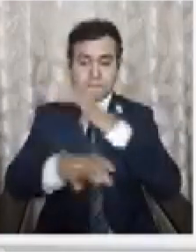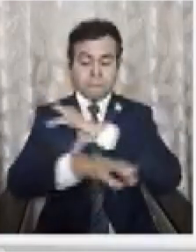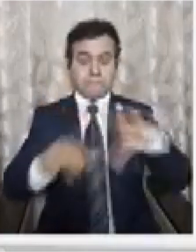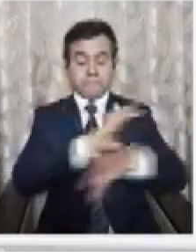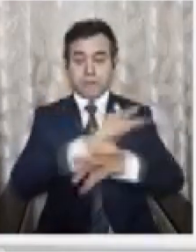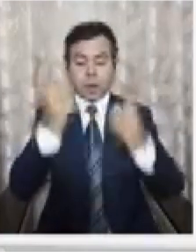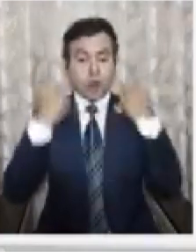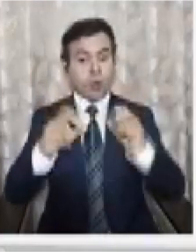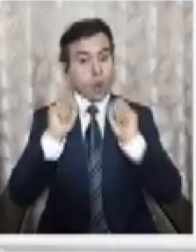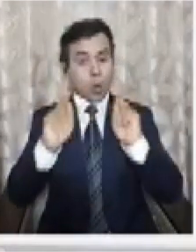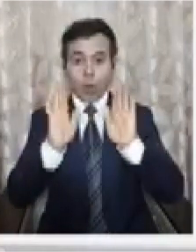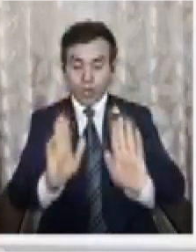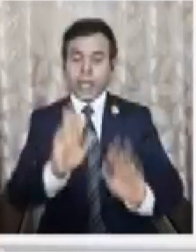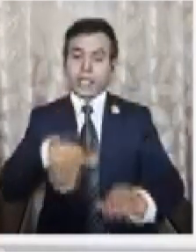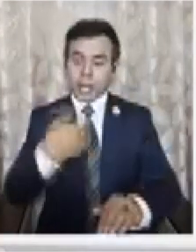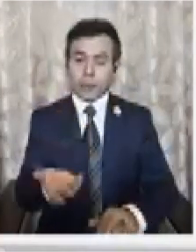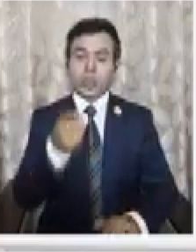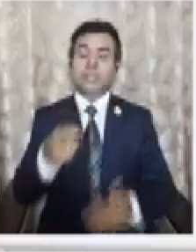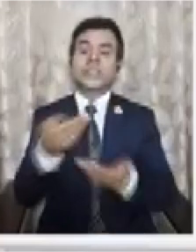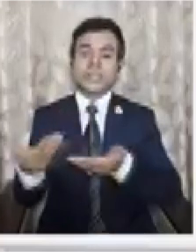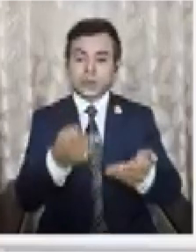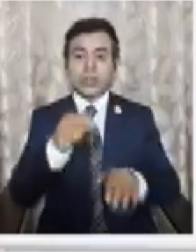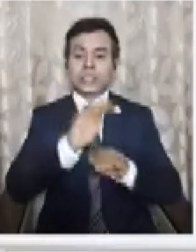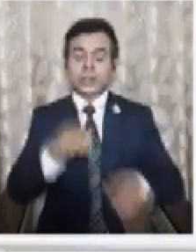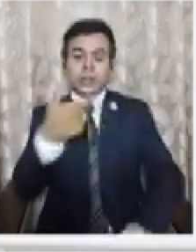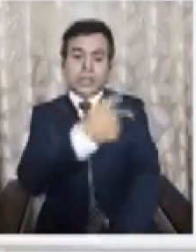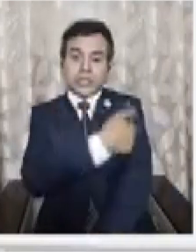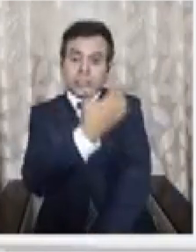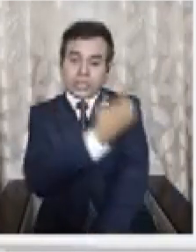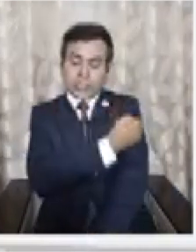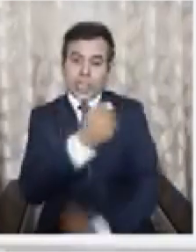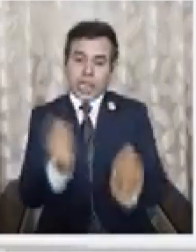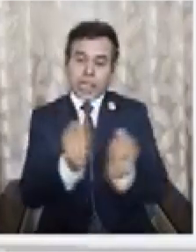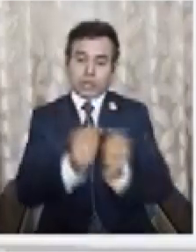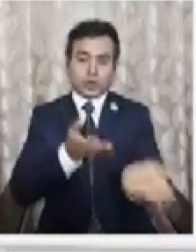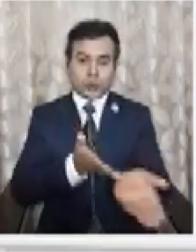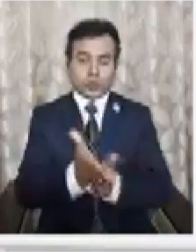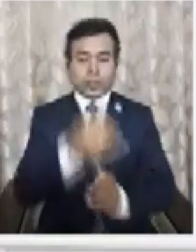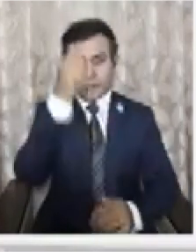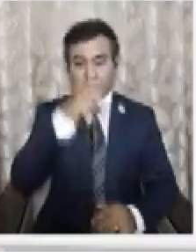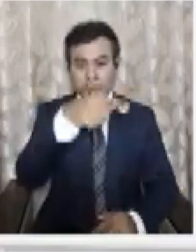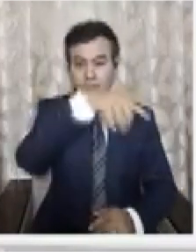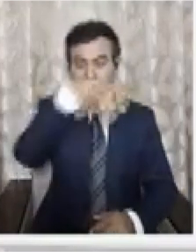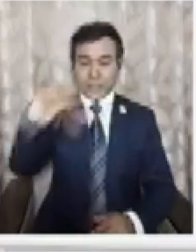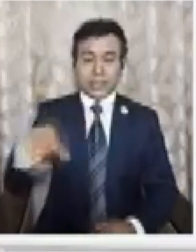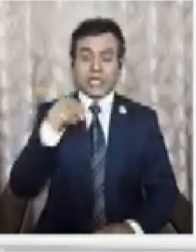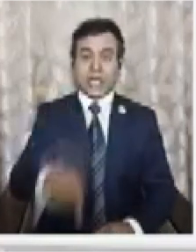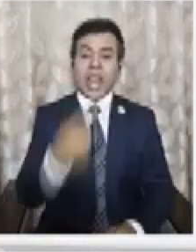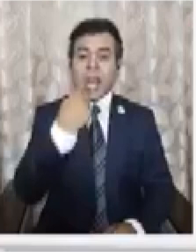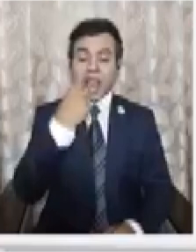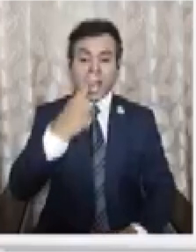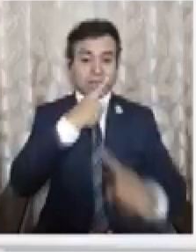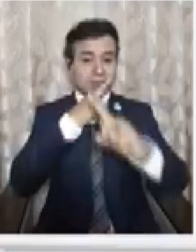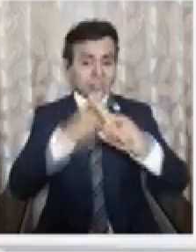স্বাস্থ্যকর্মীদের ব্যক্তিগত স্বাস্থ্য সুরক্ষা ও সংক্রমণ প্রতিরোধের জন্য যথাযথ ব্যবস্থা গ্রহণ করে টিকা কার্যক্রম পরিচালনা